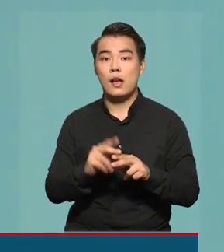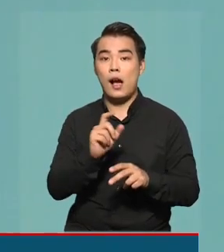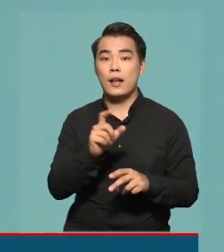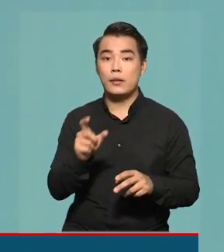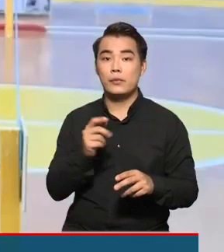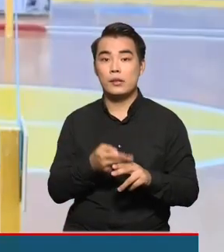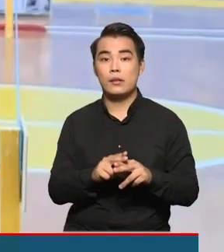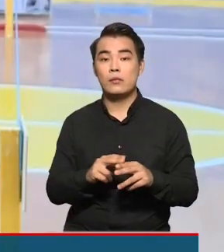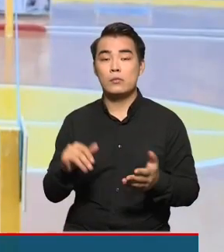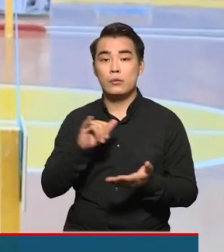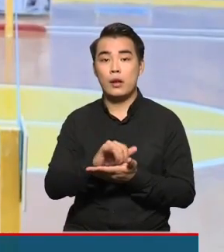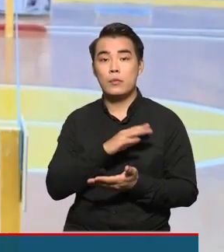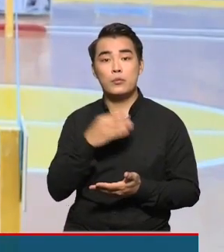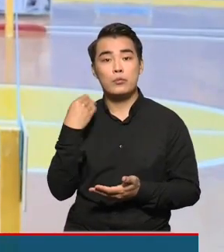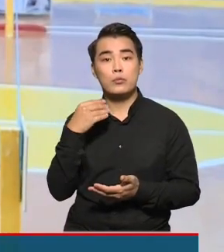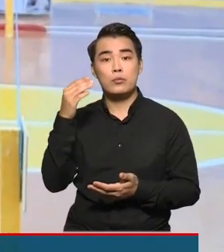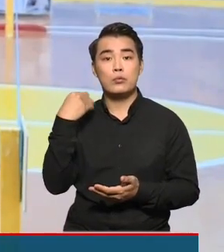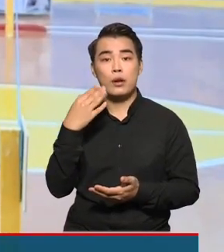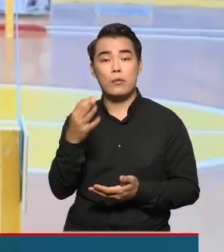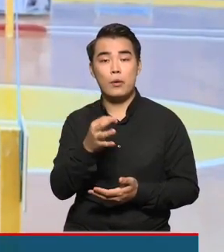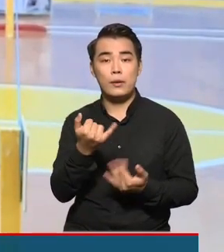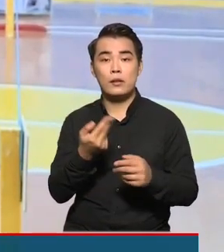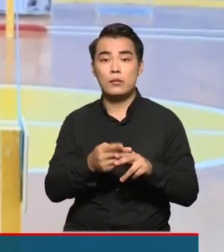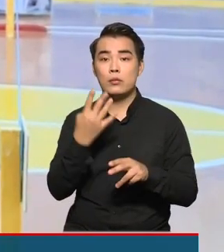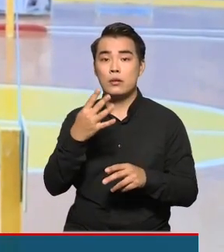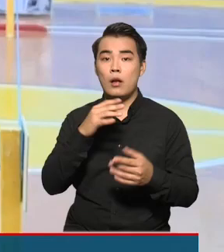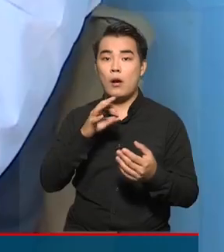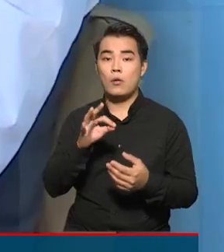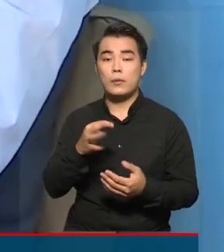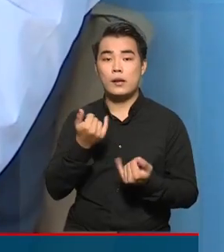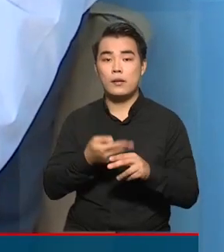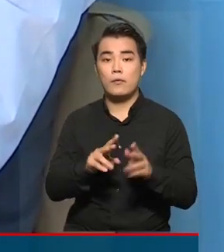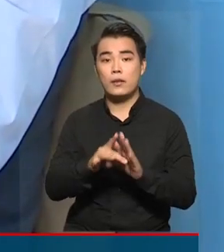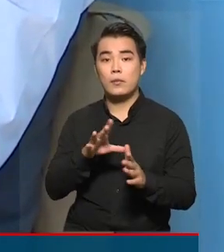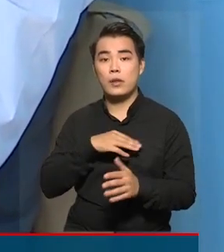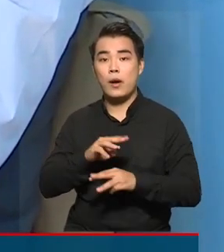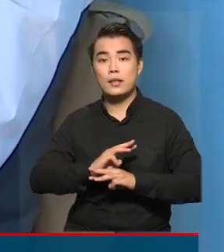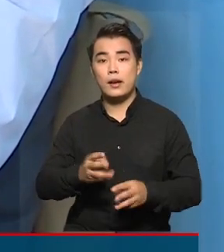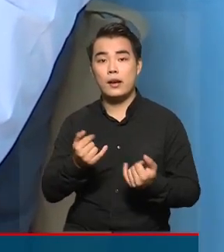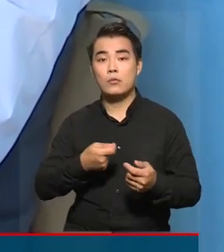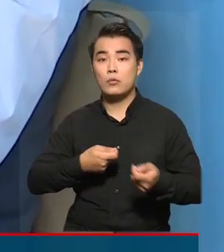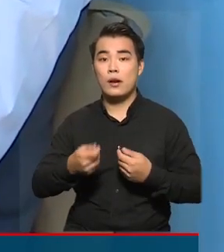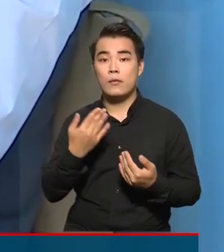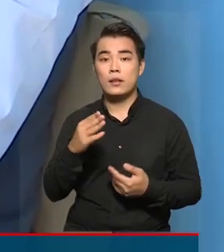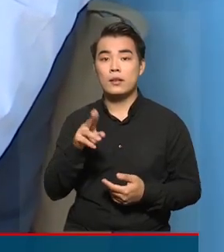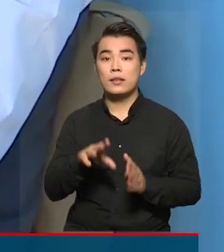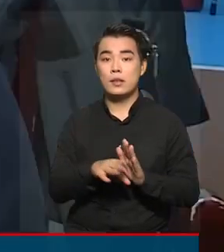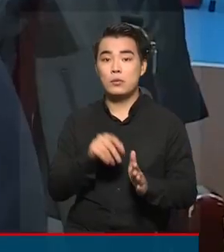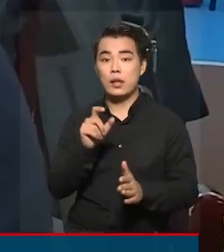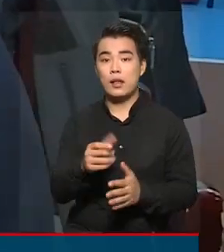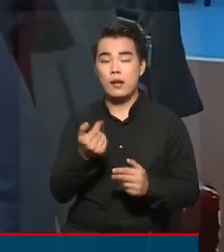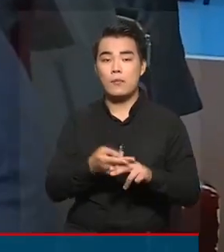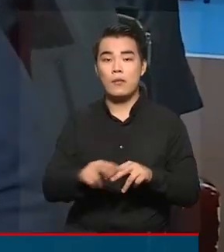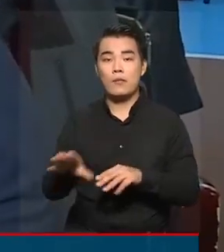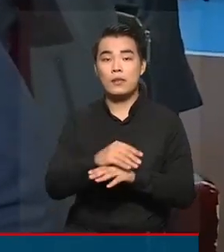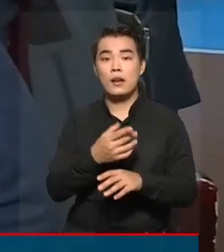тізімге енгізілді. Түркістан облысында 4 ауданның әкімі сайланды. Шардар ауданында бұған дейін мәслихат төрағасы қызметін атқарған депутат көпшілік